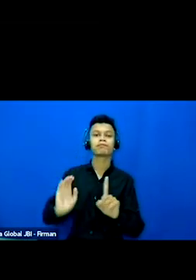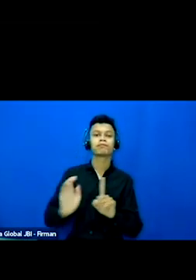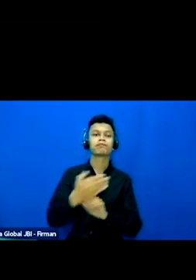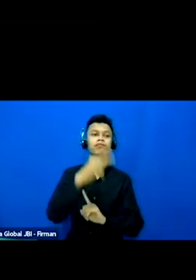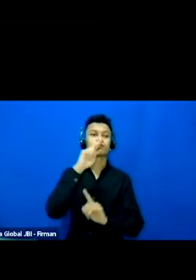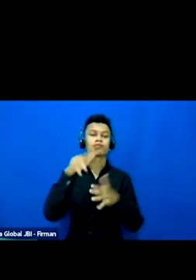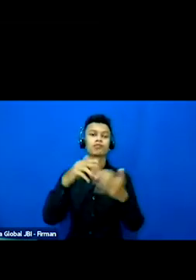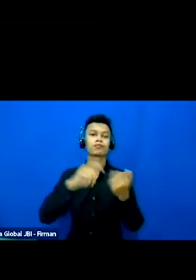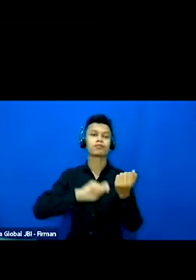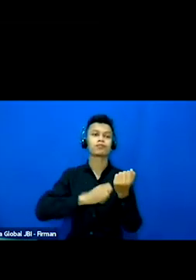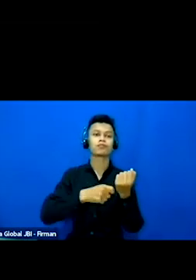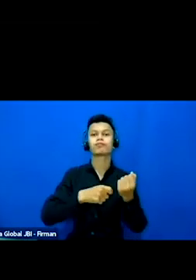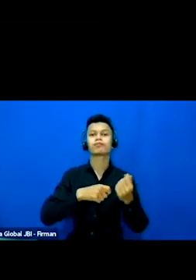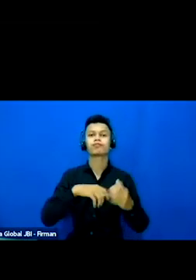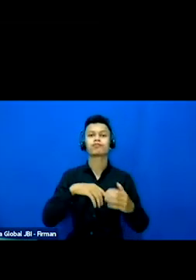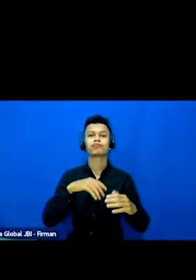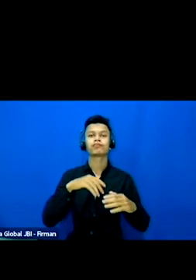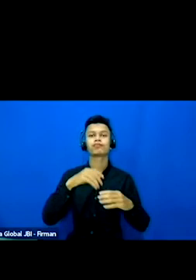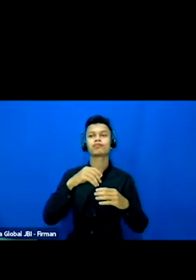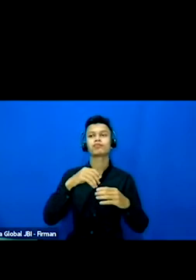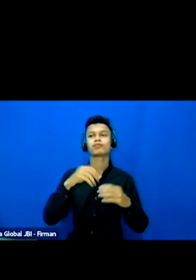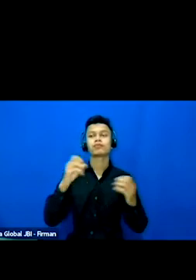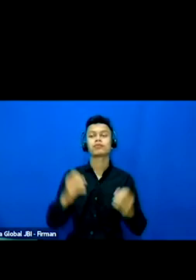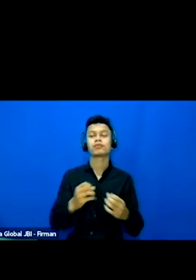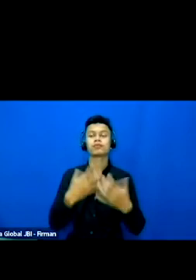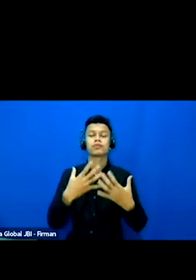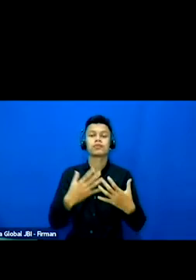fenomena demo 10 Indonesia